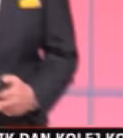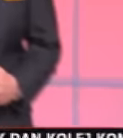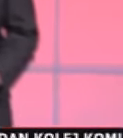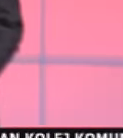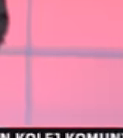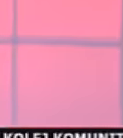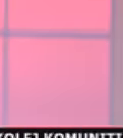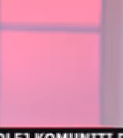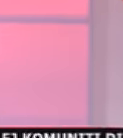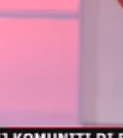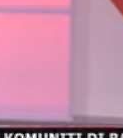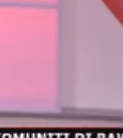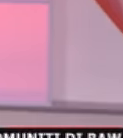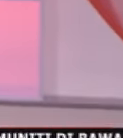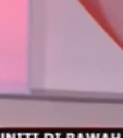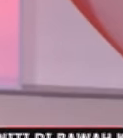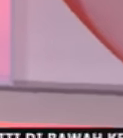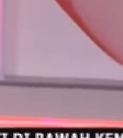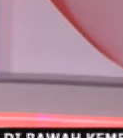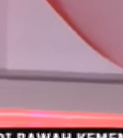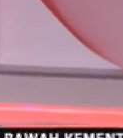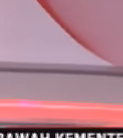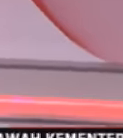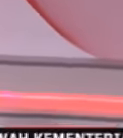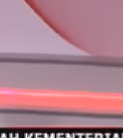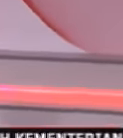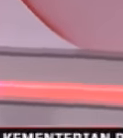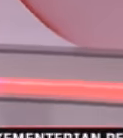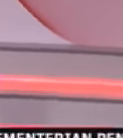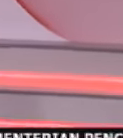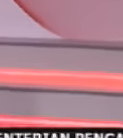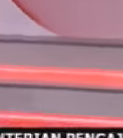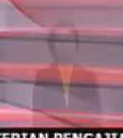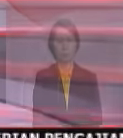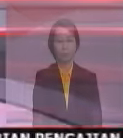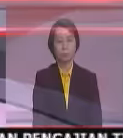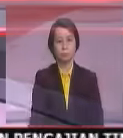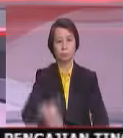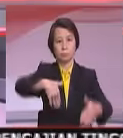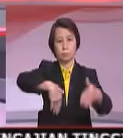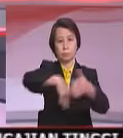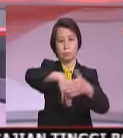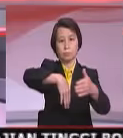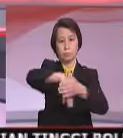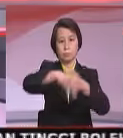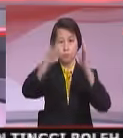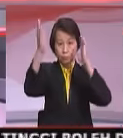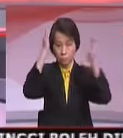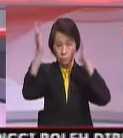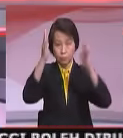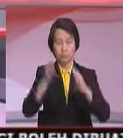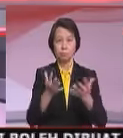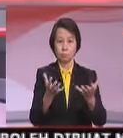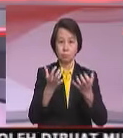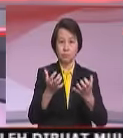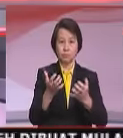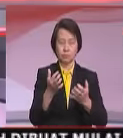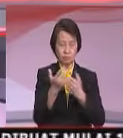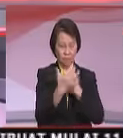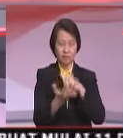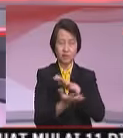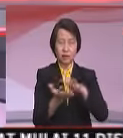Assalamualaikum. Terima kasih Kamal dan juga Fiona. Kita mulakan dengan perkembangan bola sepak tempatan. Hasrat pemain berdarah